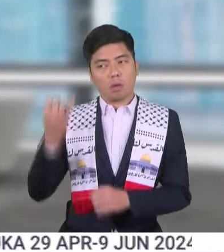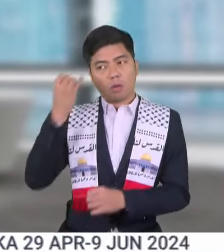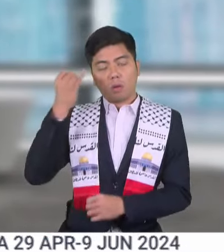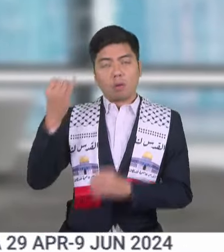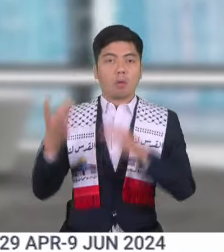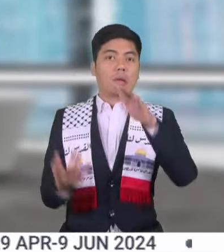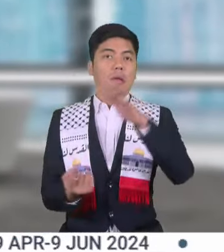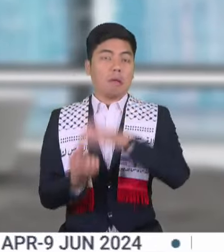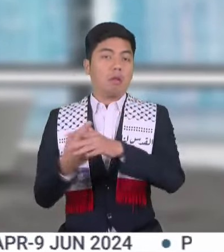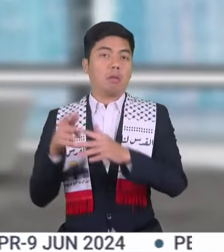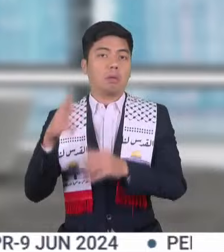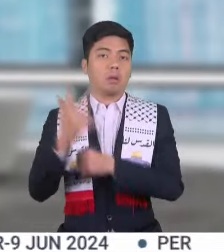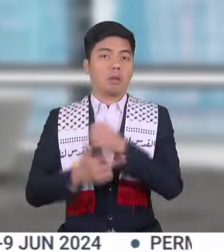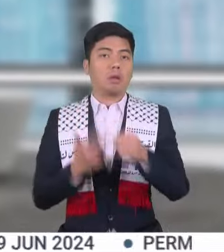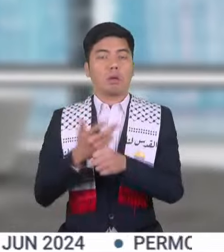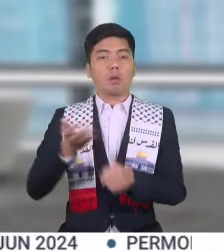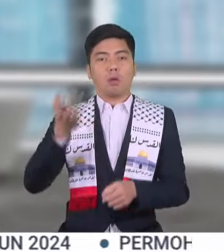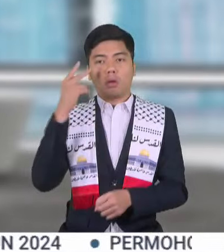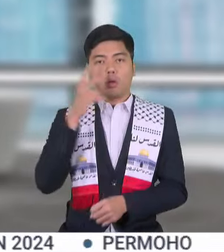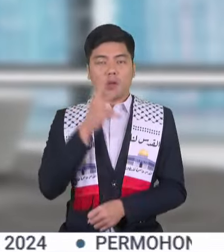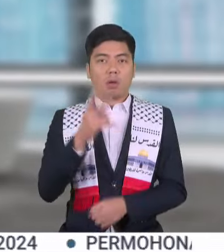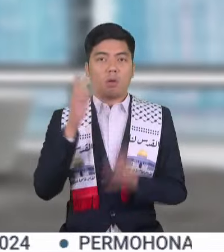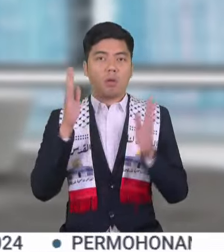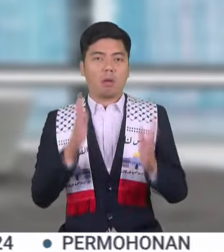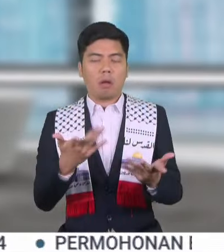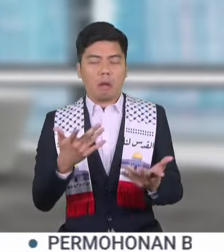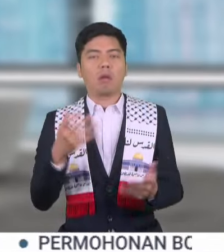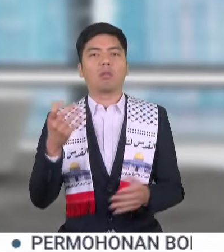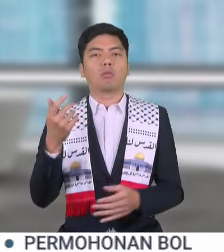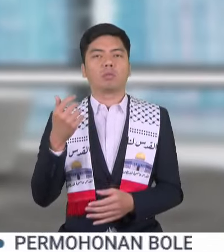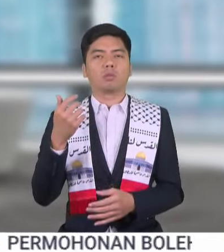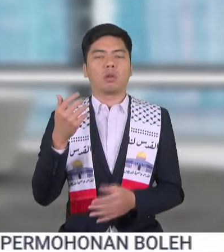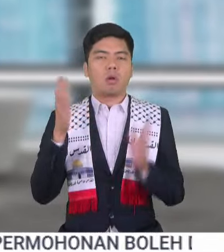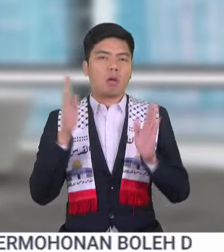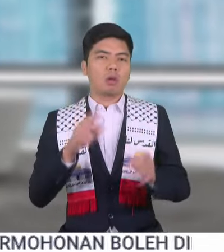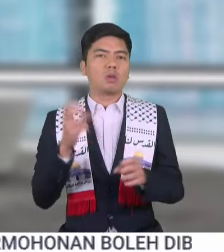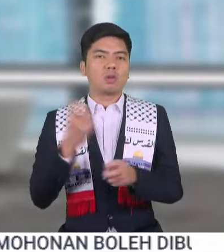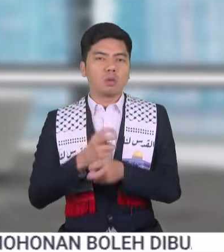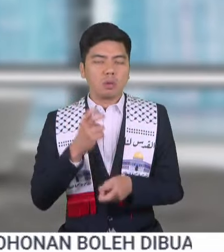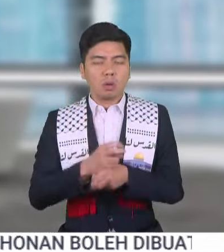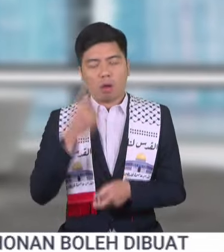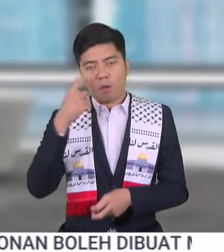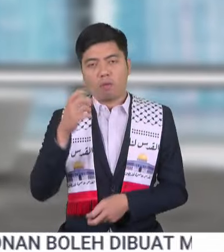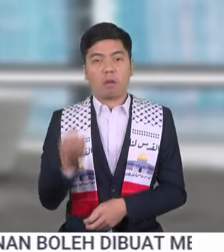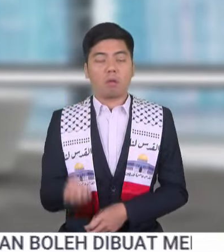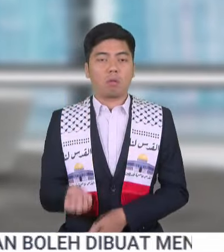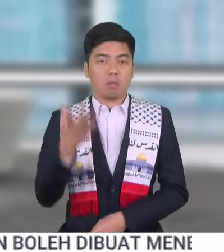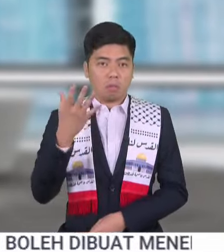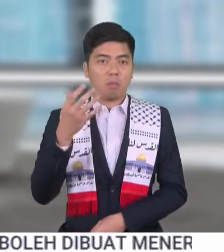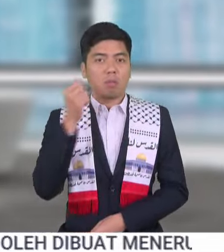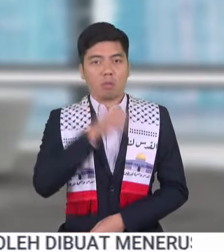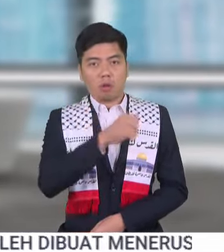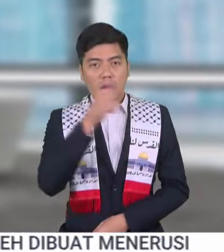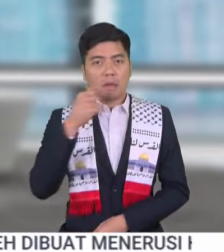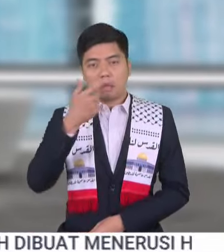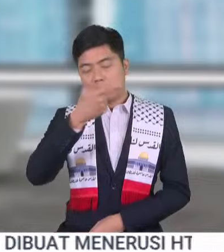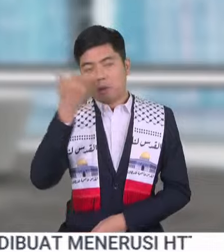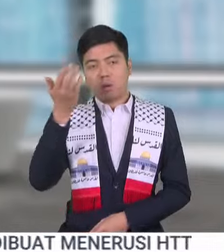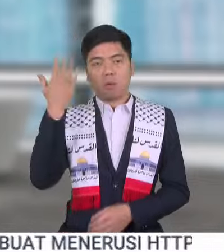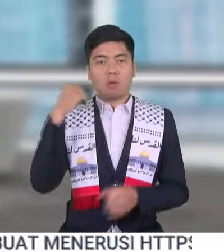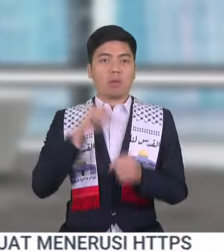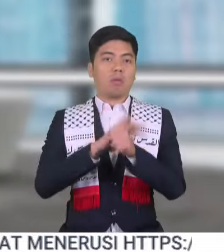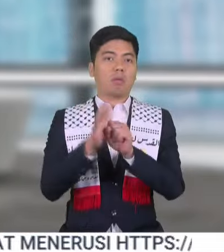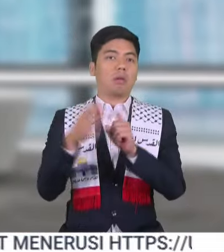Idea tercetus 3 tahun lalu ketika melihat kesukaran penduduk jalani ibadah puasa pada bulan Ramadan saat negara dilanda